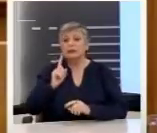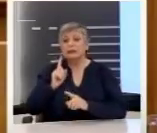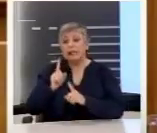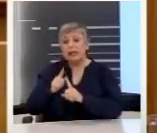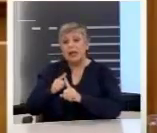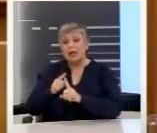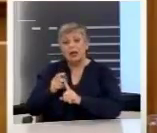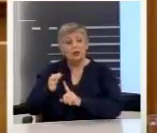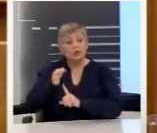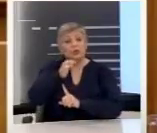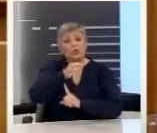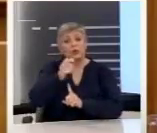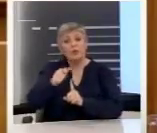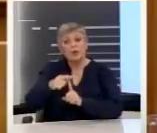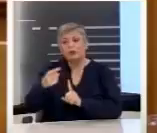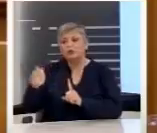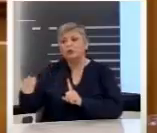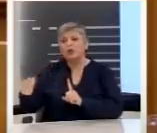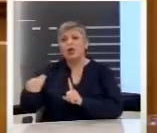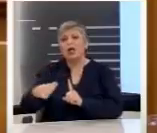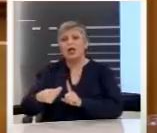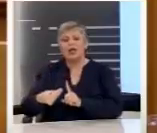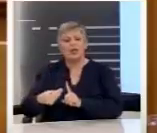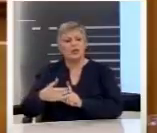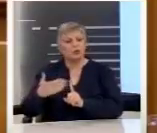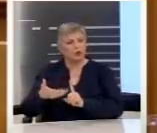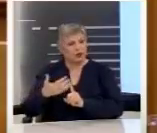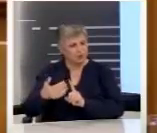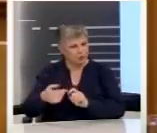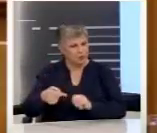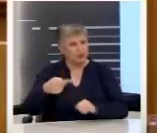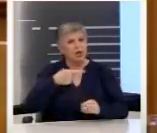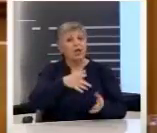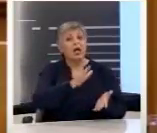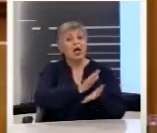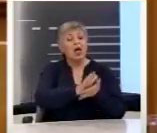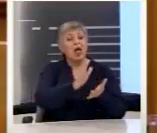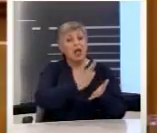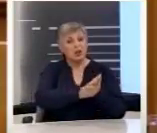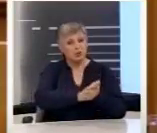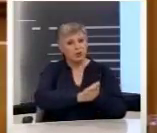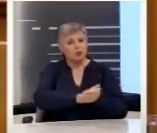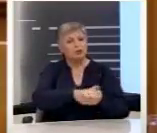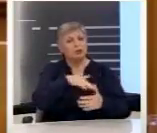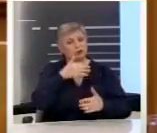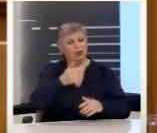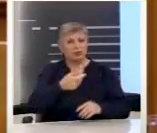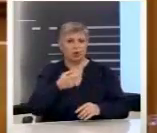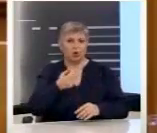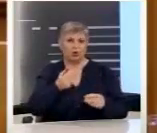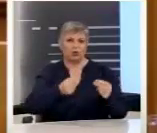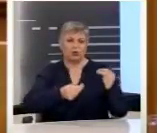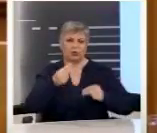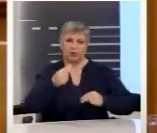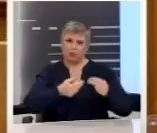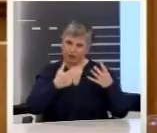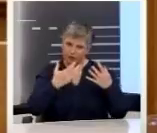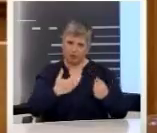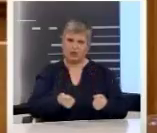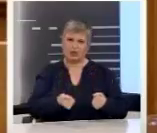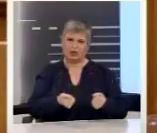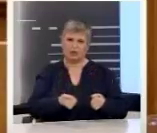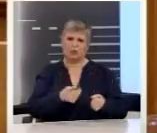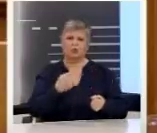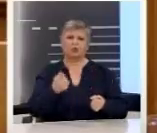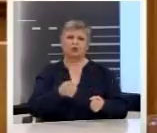ο εκδότης αυτής της κυριακάτικης εφημερίδας είχε οικονομικά προβλήματα, όπως όλοι οι εκδότες, αρνήθηκε να το δημοσιεύσει. Είναι